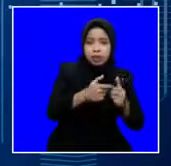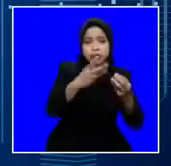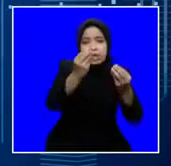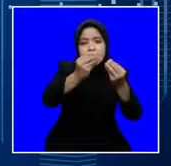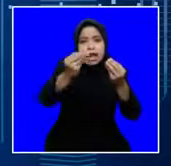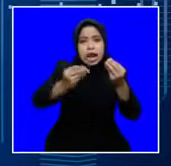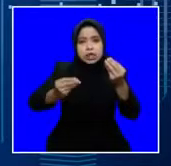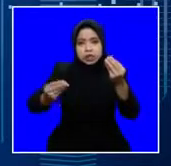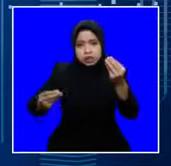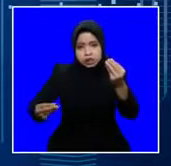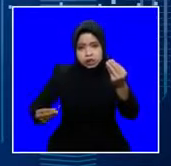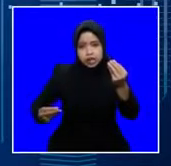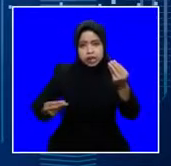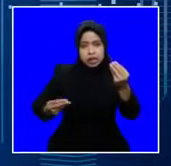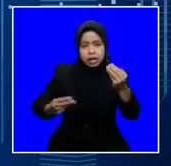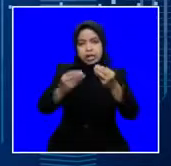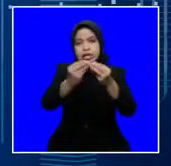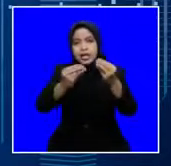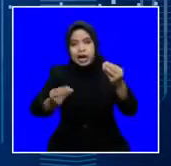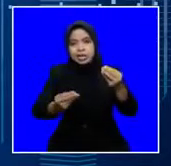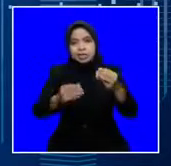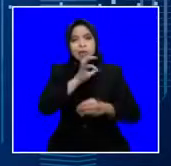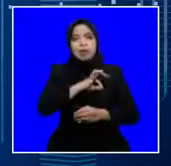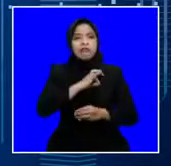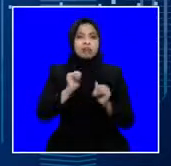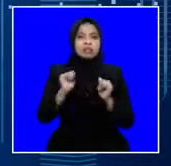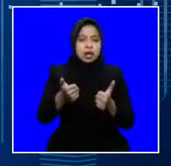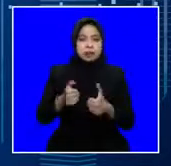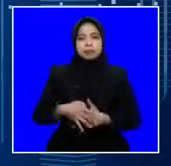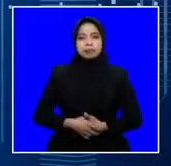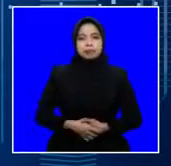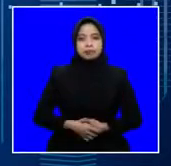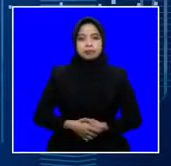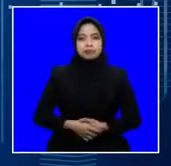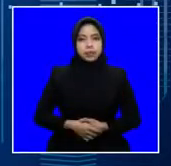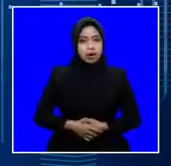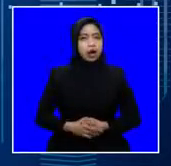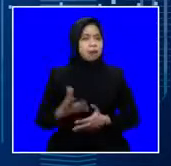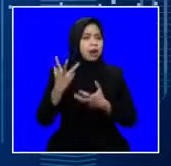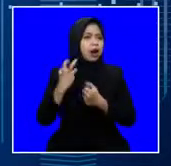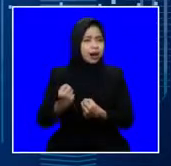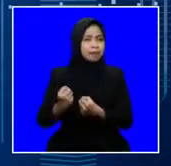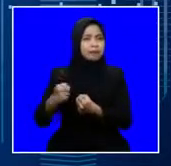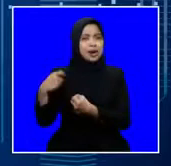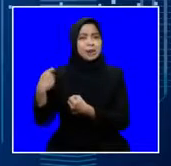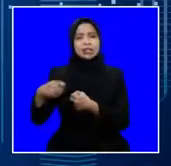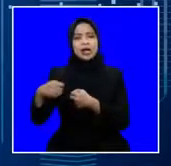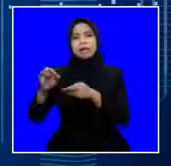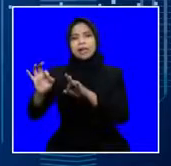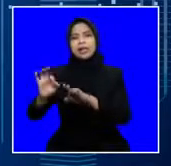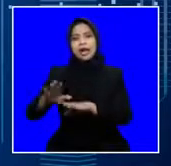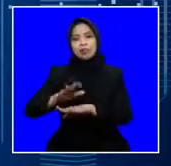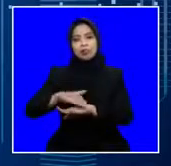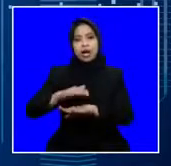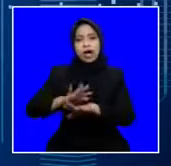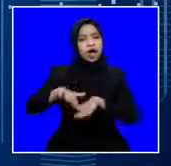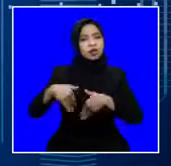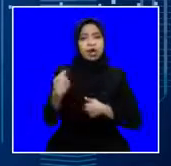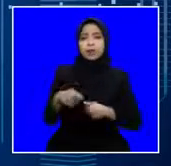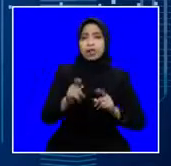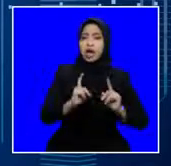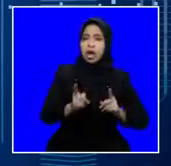generasi atau intergenerational fund. Dan kita berharap Kementerian Pendidikan, Kebudayaan, dan Kementerian